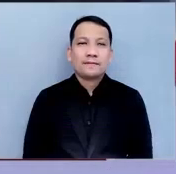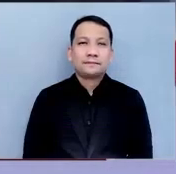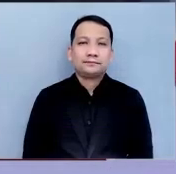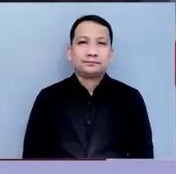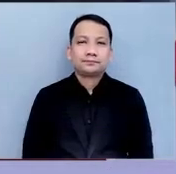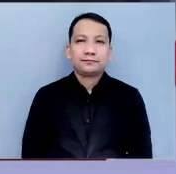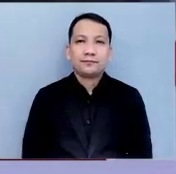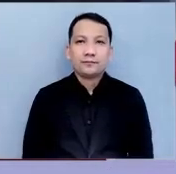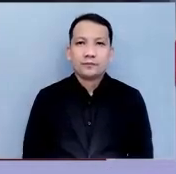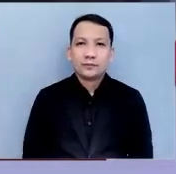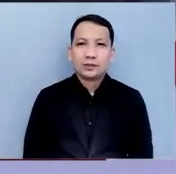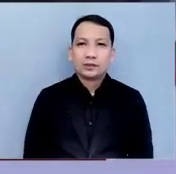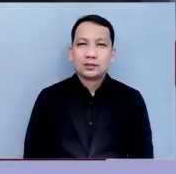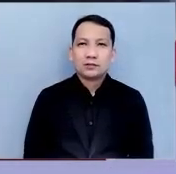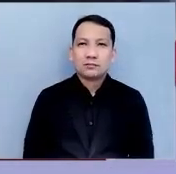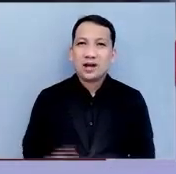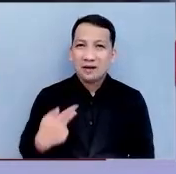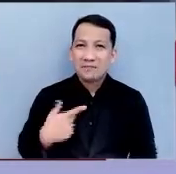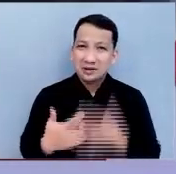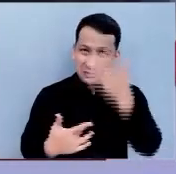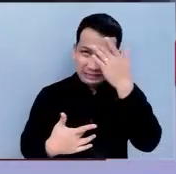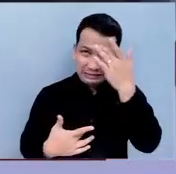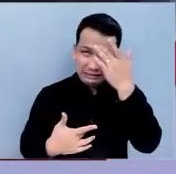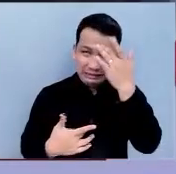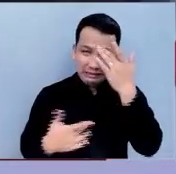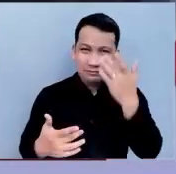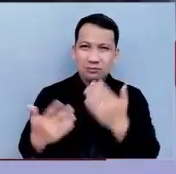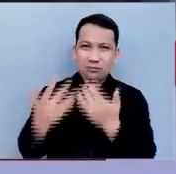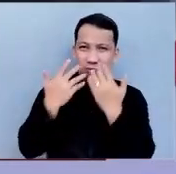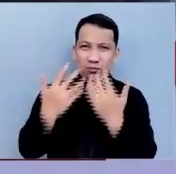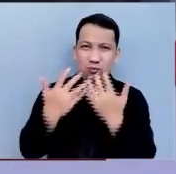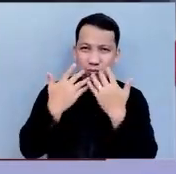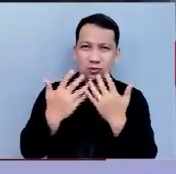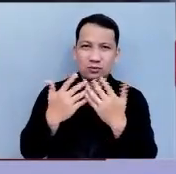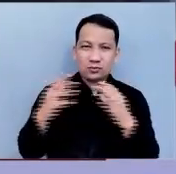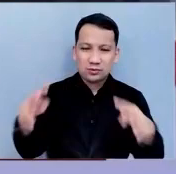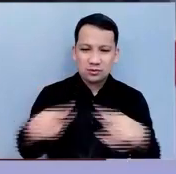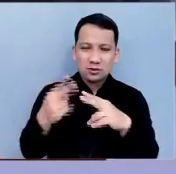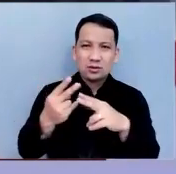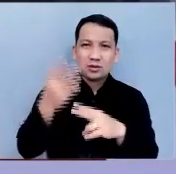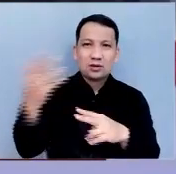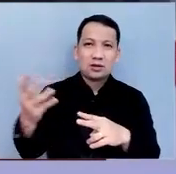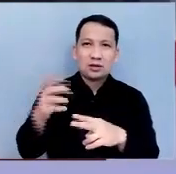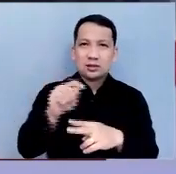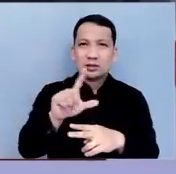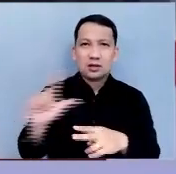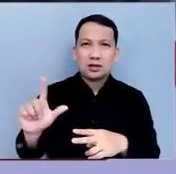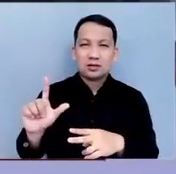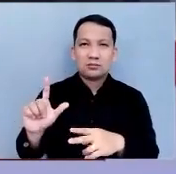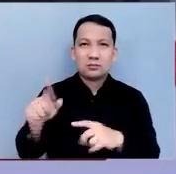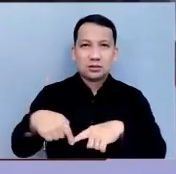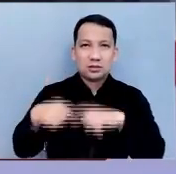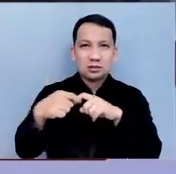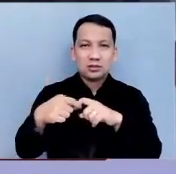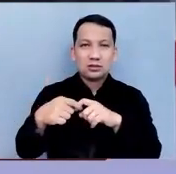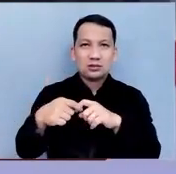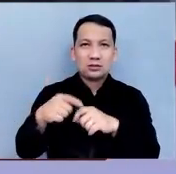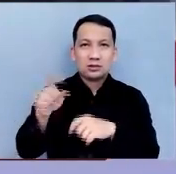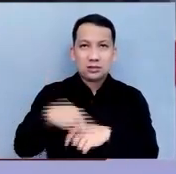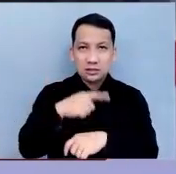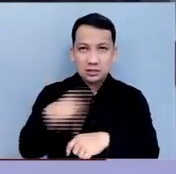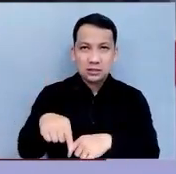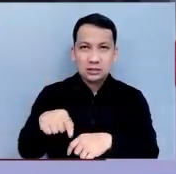May mga nagkakasakit na dahil sa matinding amoy ng asupre mula sa Bulkang Taal. Sinuspindi na rin ang klase sa ilang paaralan